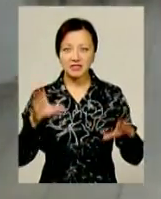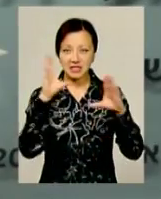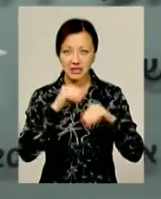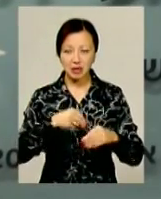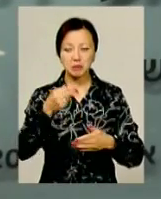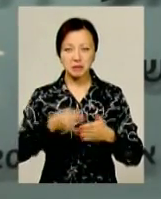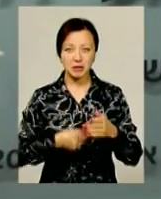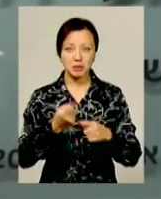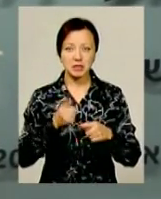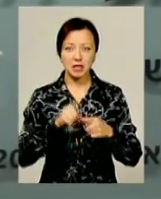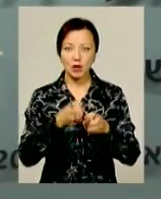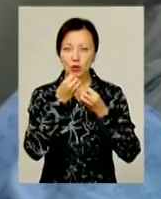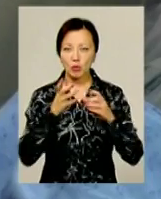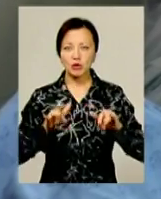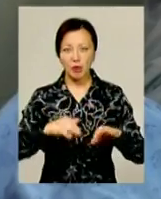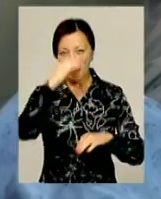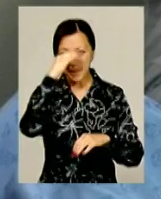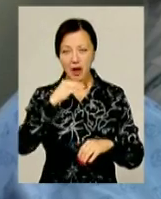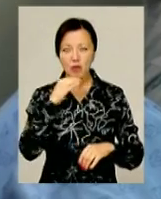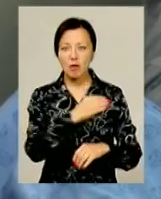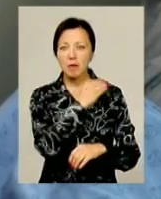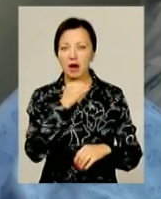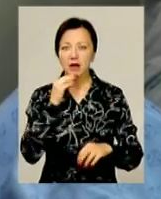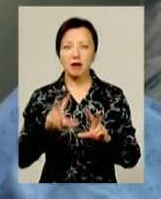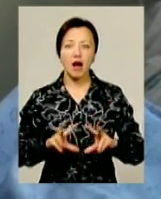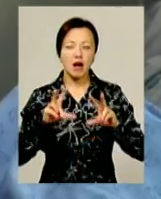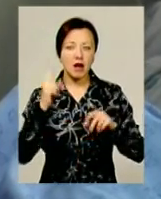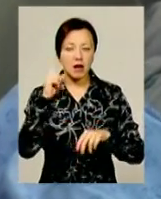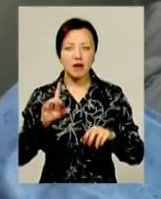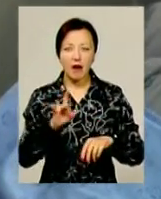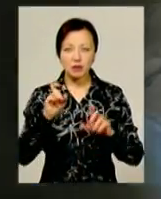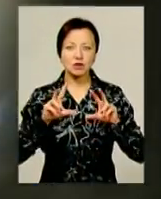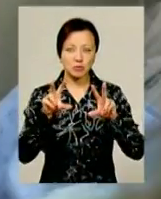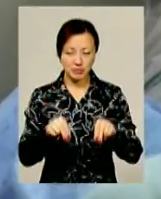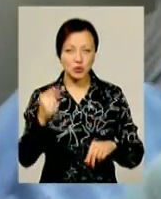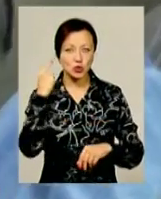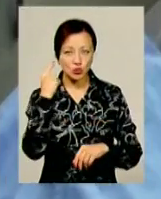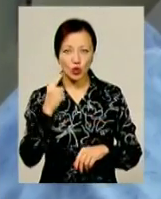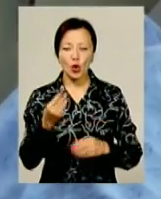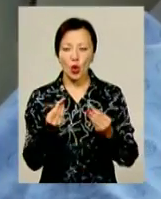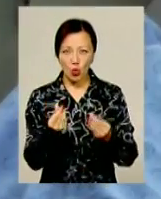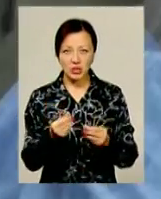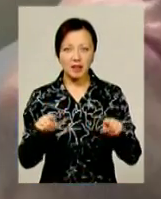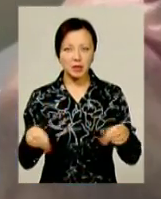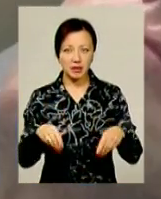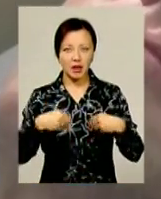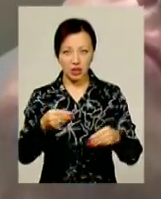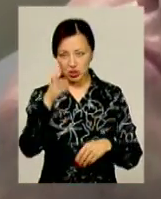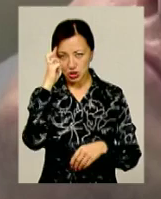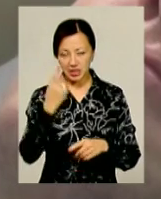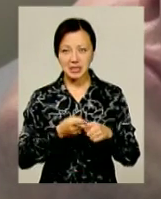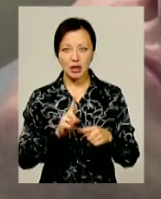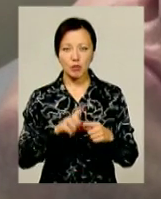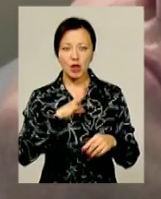підписатися під цією доброю справою. Батькові неодноразово доводилось чути, що гроші на реабілітацію сина начебто дала держава. Це